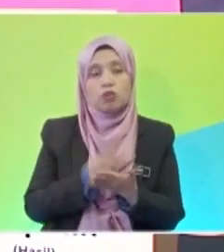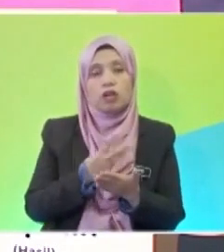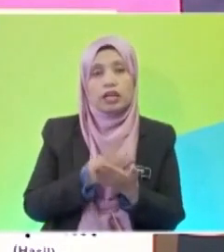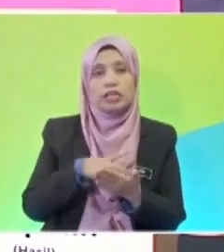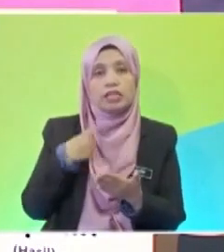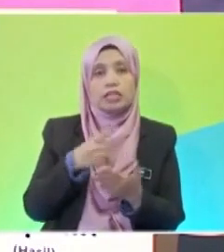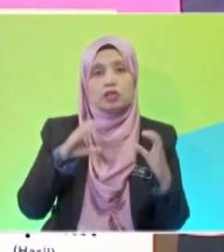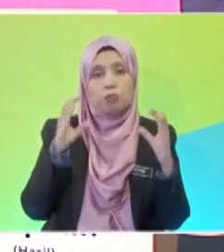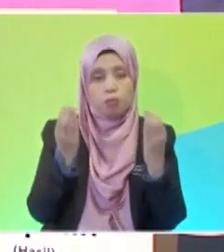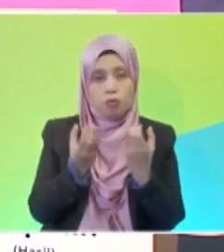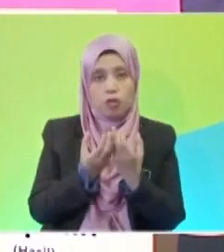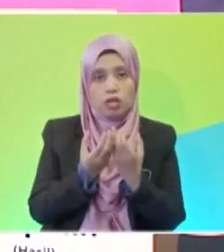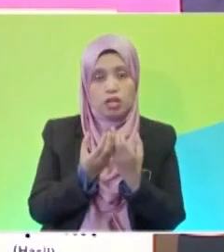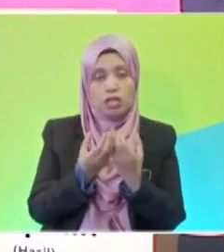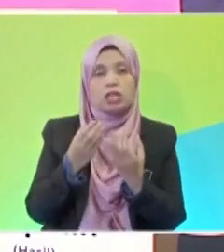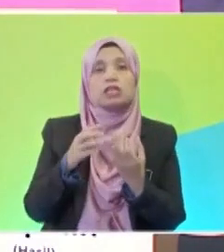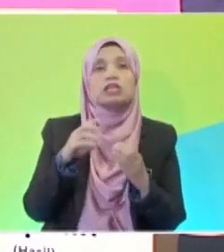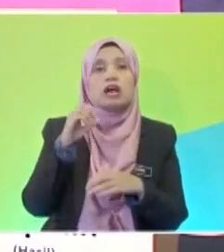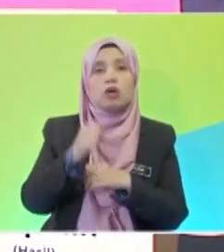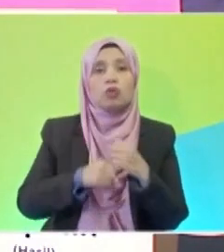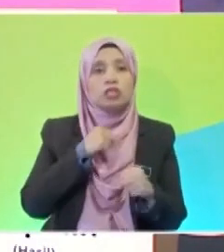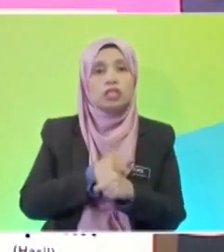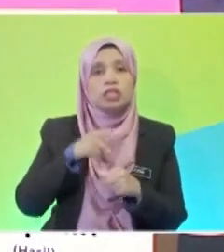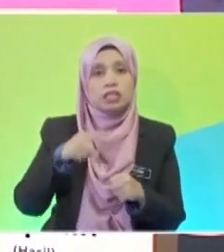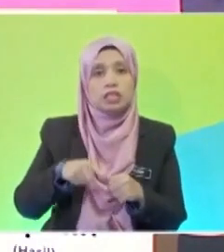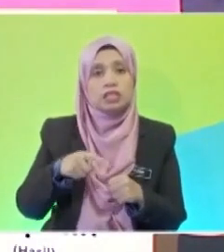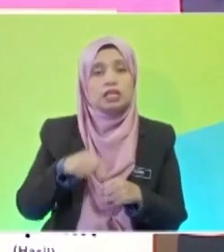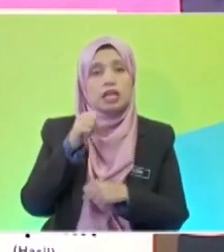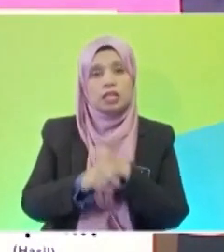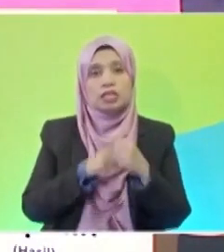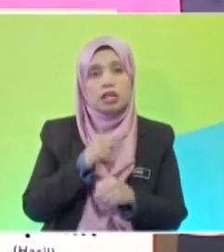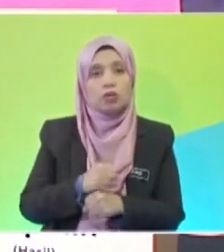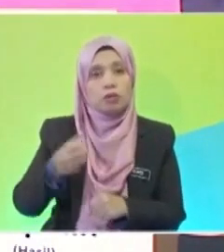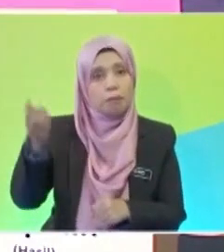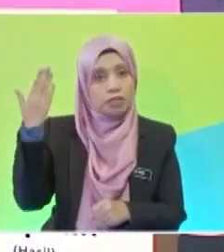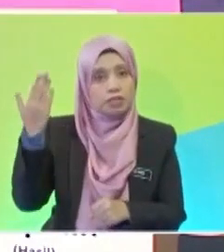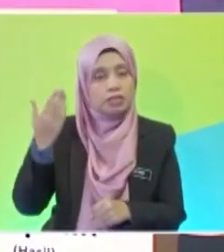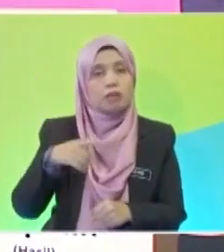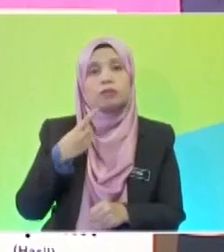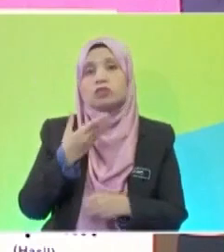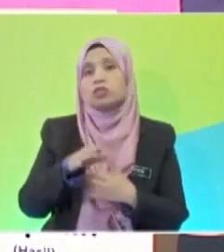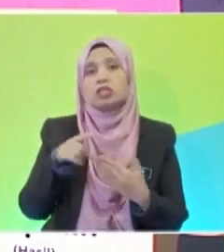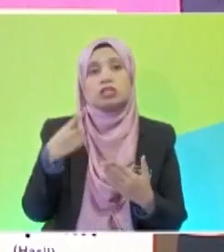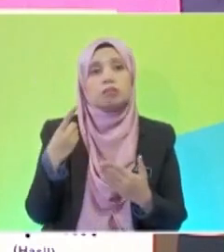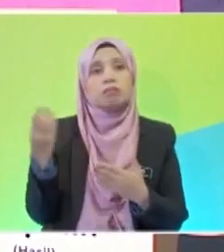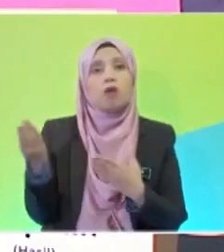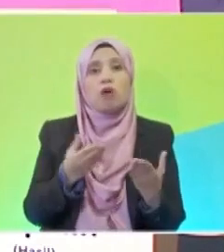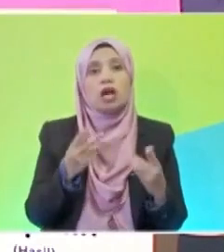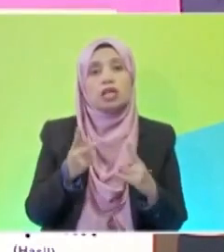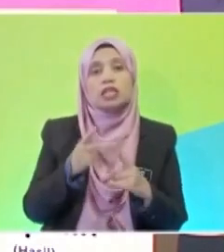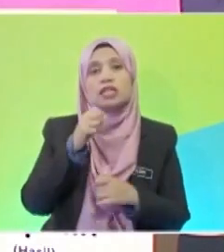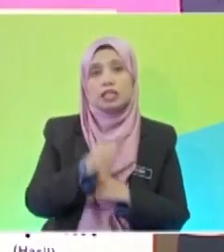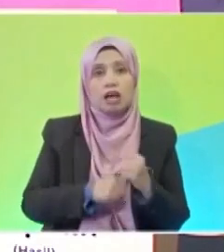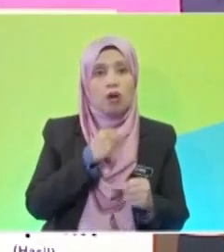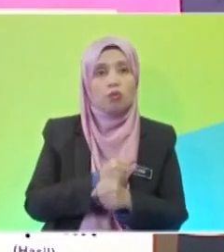ni RM32,000 kita kumpul yang tahun ni. Dan RM36,800 kita akan bawa ke tahun depan. Kita kira susut nilai tahun depan,